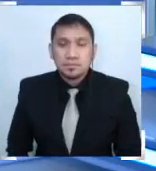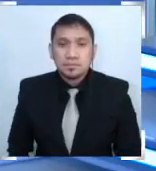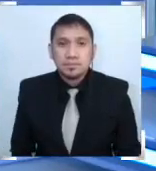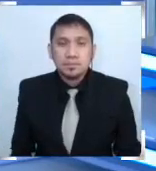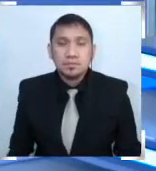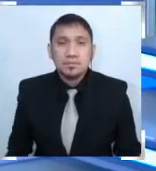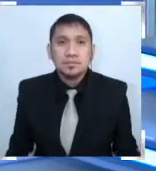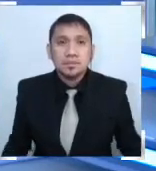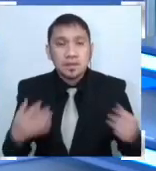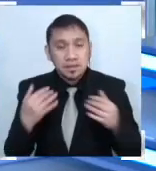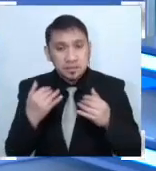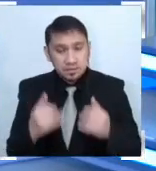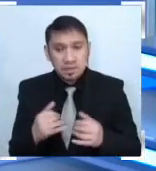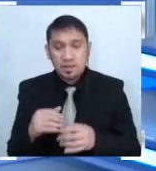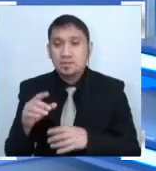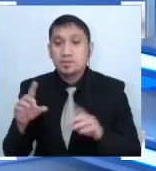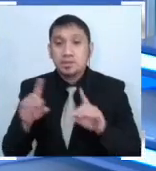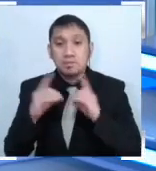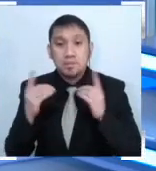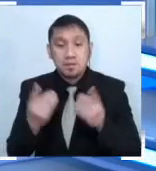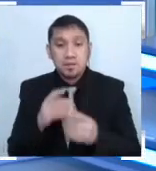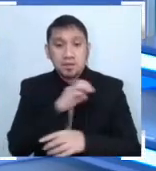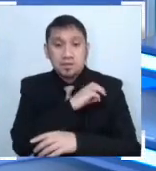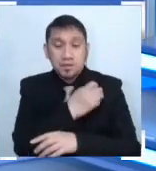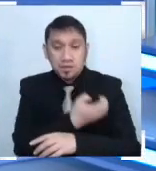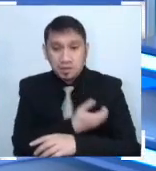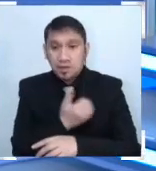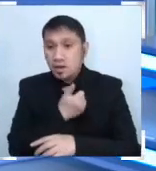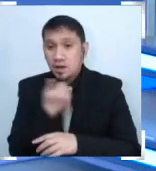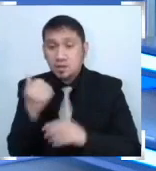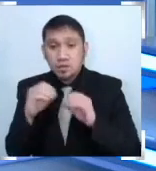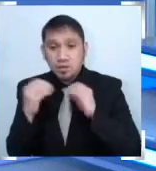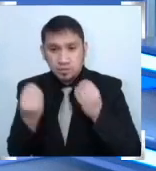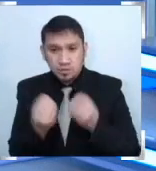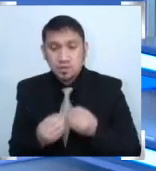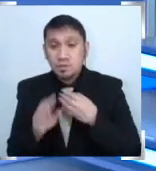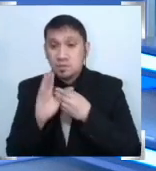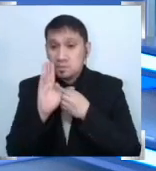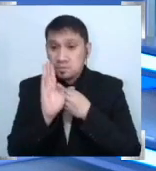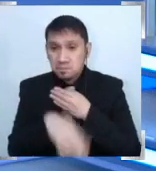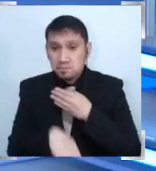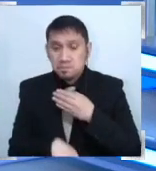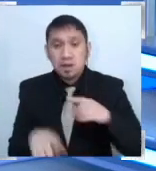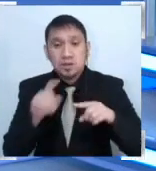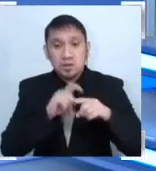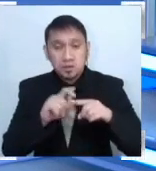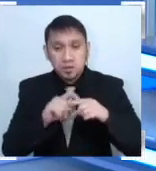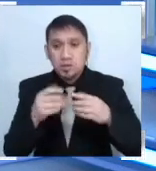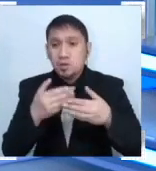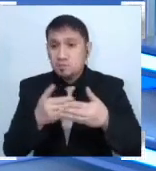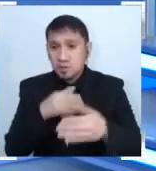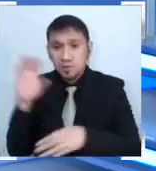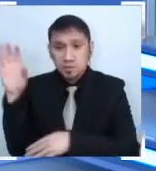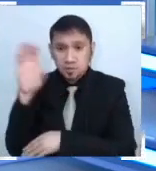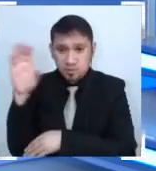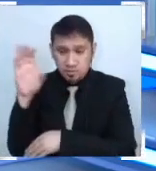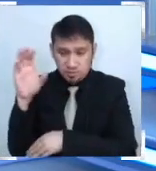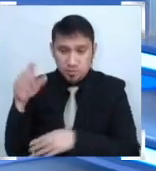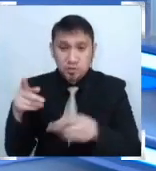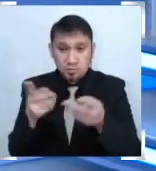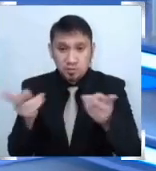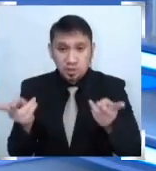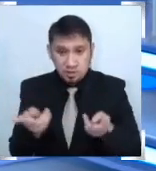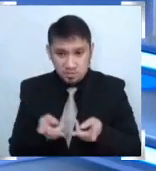Sisikapin ng Department of Energy at ng mga katuwang na ahensya na maibalik ang power supply bago magpasko sa mga lugar na naapektuhan ng bagyong